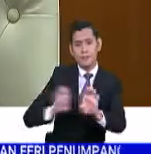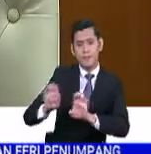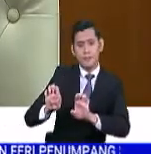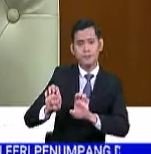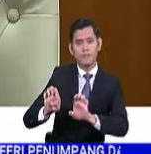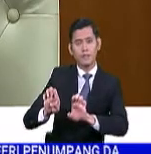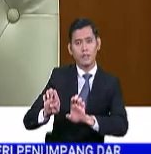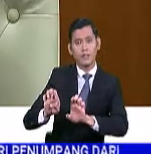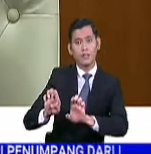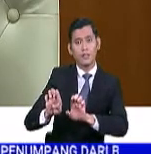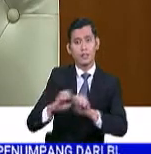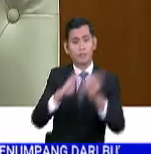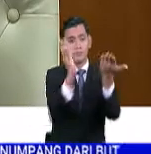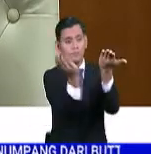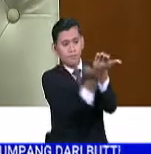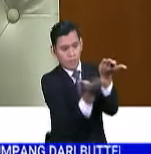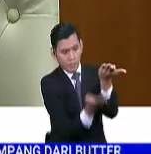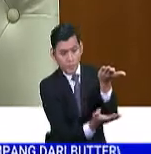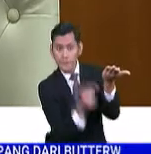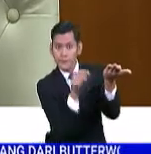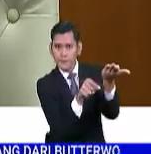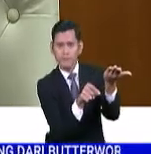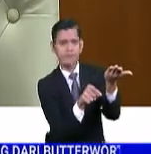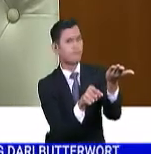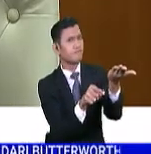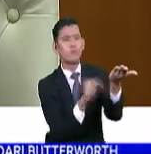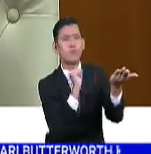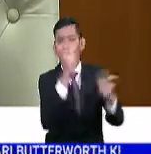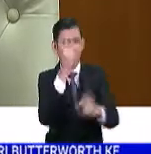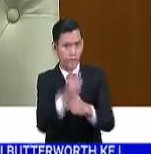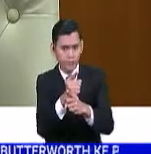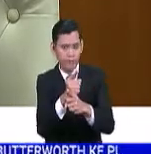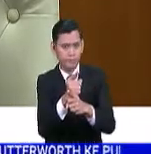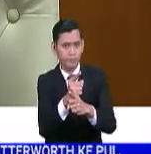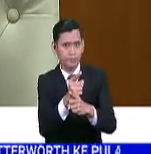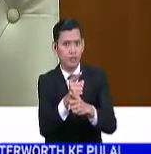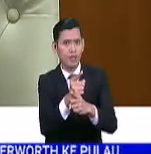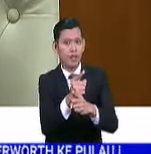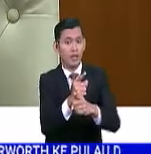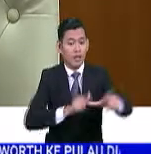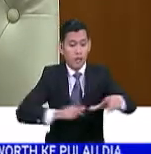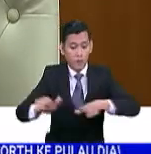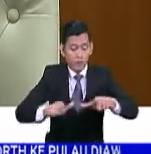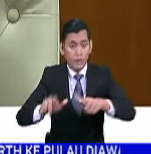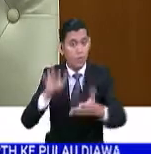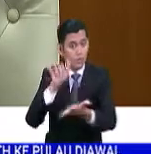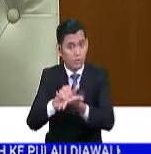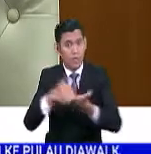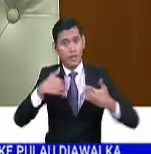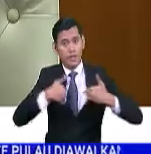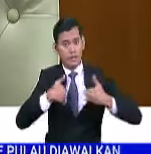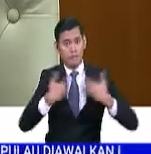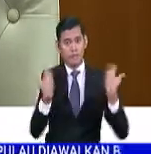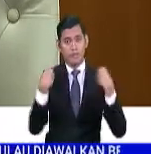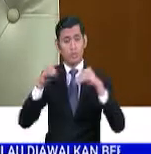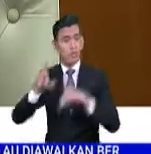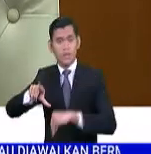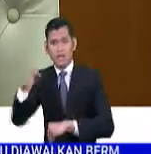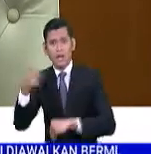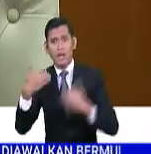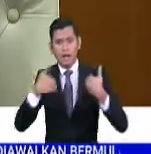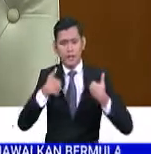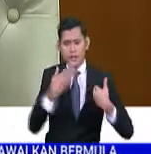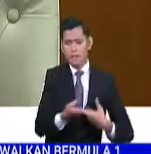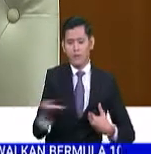dalam dokumen borang kastam 2. Lori tersebut membawa bersamanya dagangan lain seperti